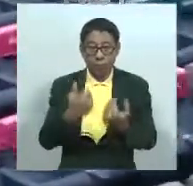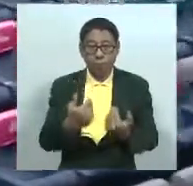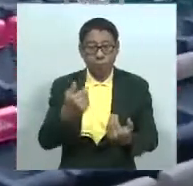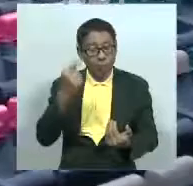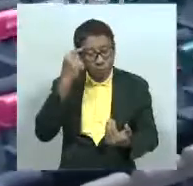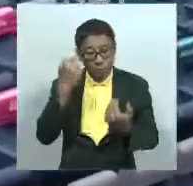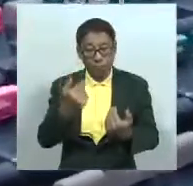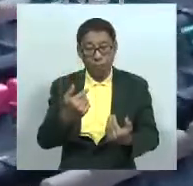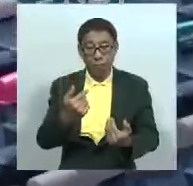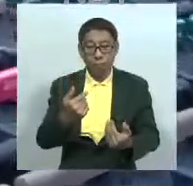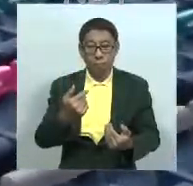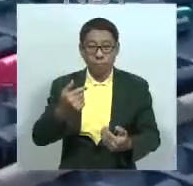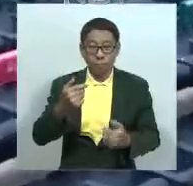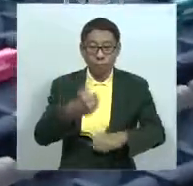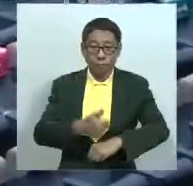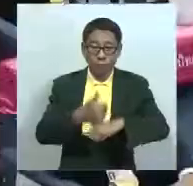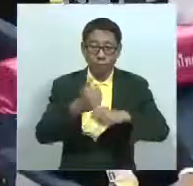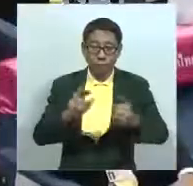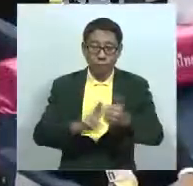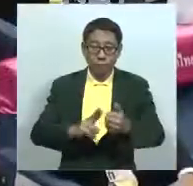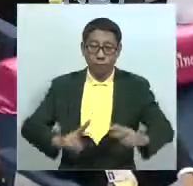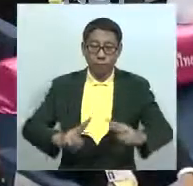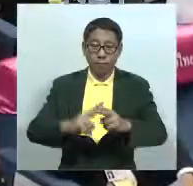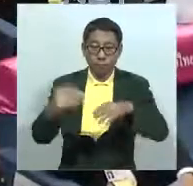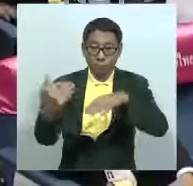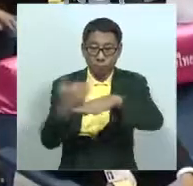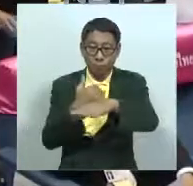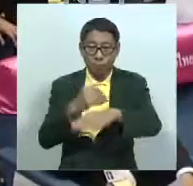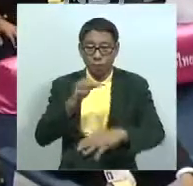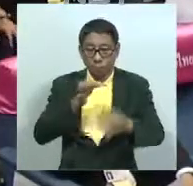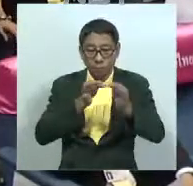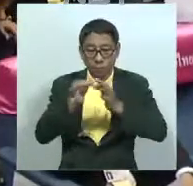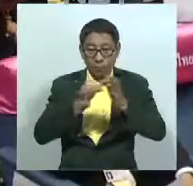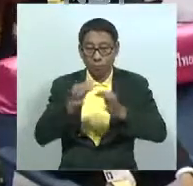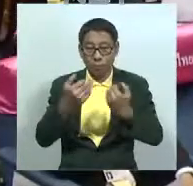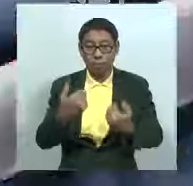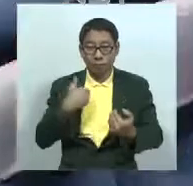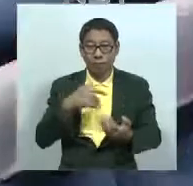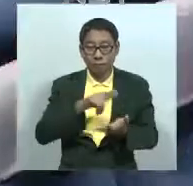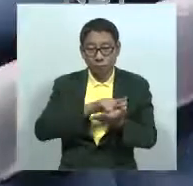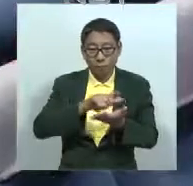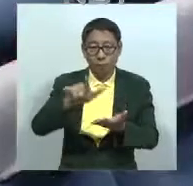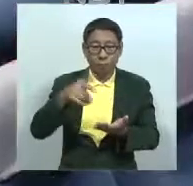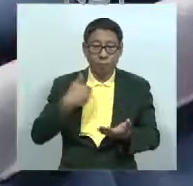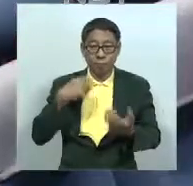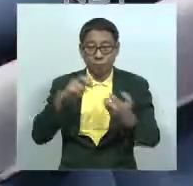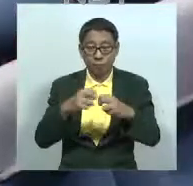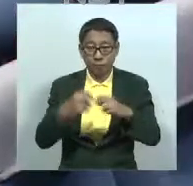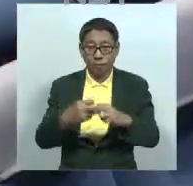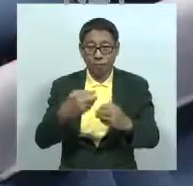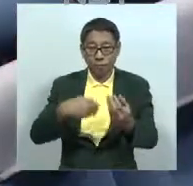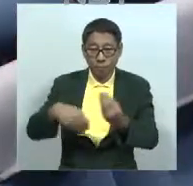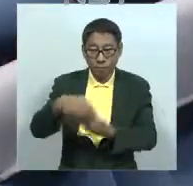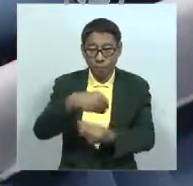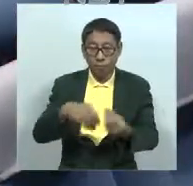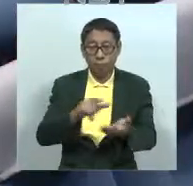ซึ่งเรื่องนี้นายไพรินทร์ชูโชติถาวรรัฐมนตรีช่วยว่าการกระทรวงคมนาคมก็ชี้แจงค่ะว่า Airbus A340 นั้นมีปัญหาเนื่องจากธุรกิจการบิน